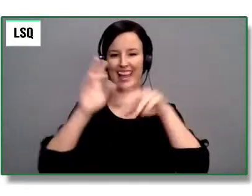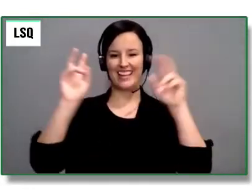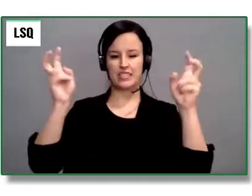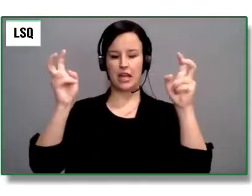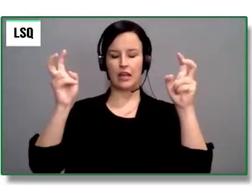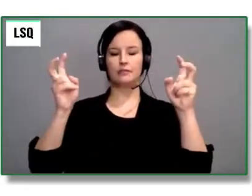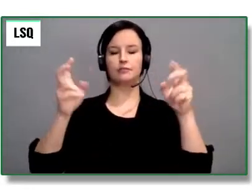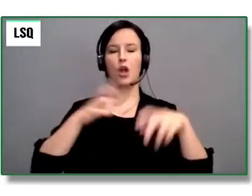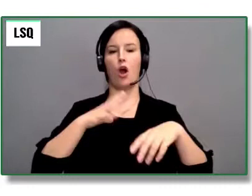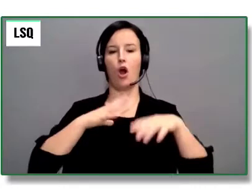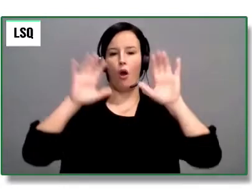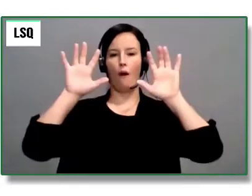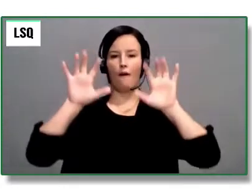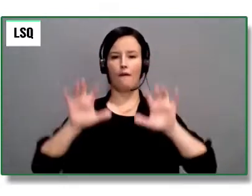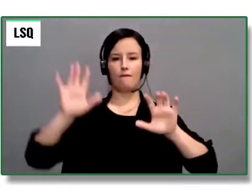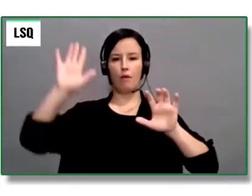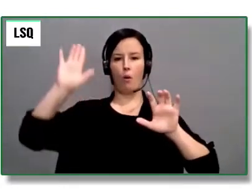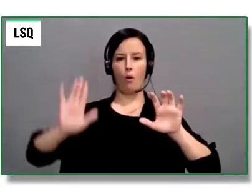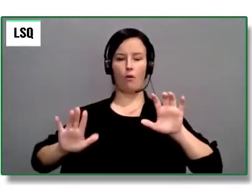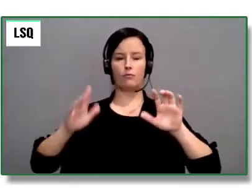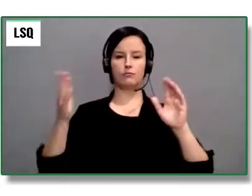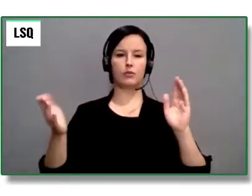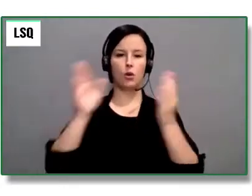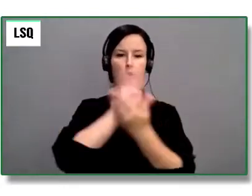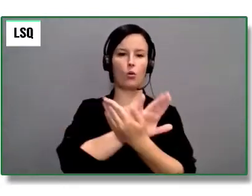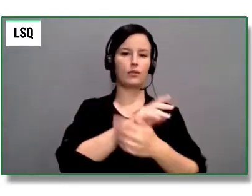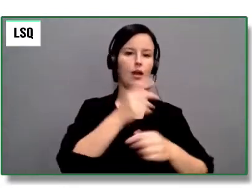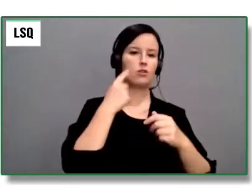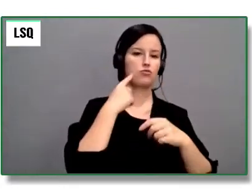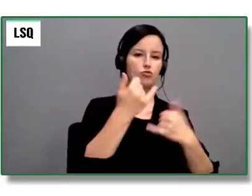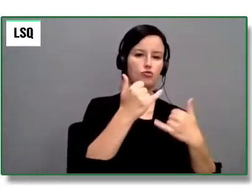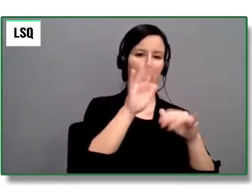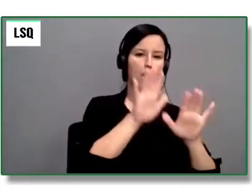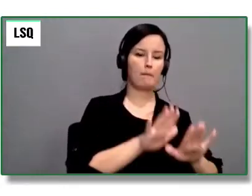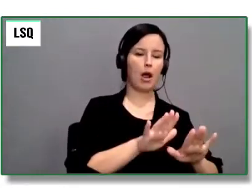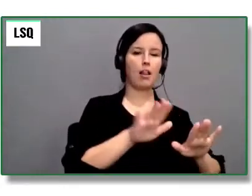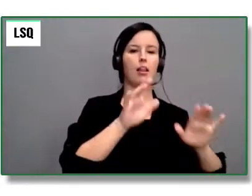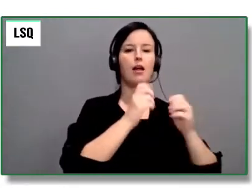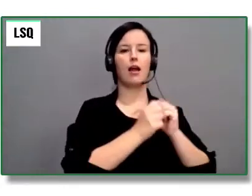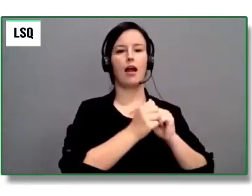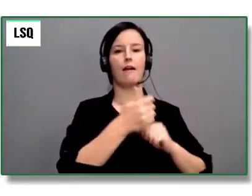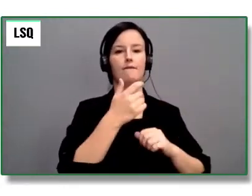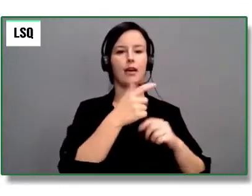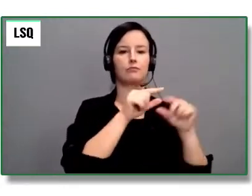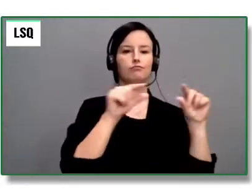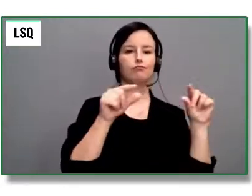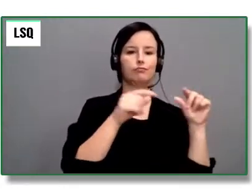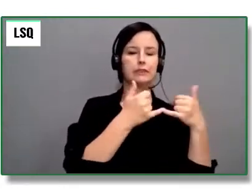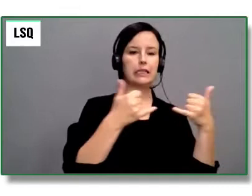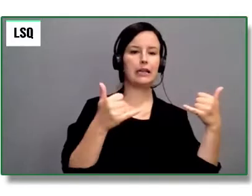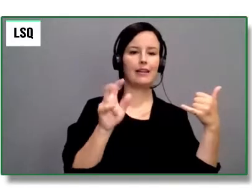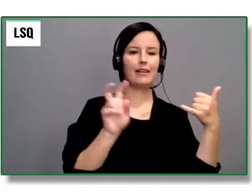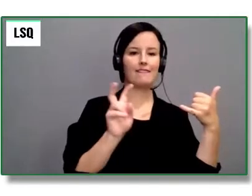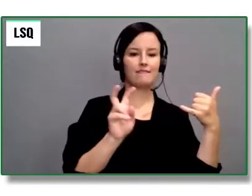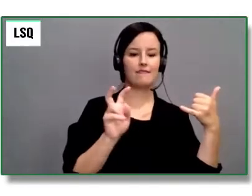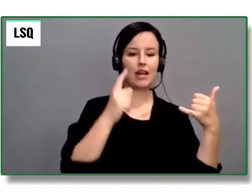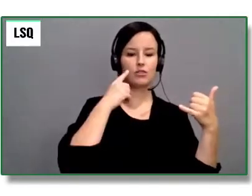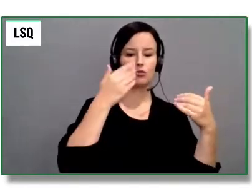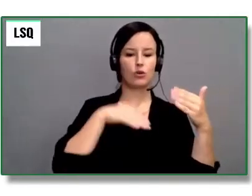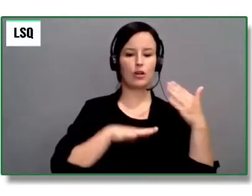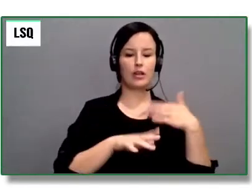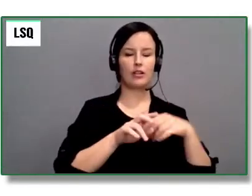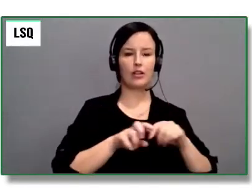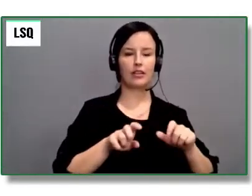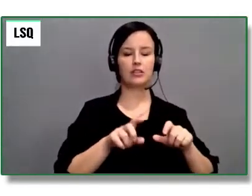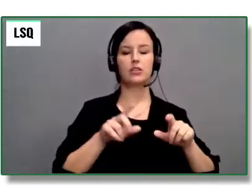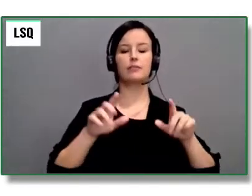fond pâle jaune et à droite, c'est l'inverse du texte jaune pâle sur un fond noir avec une petite ligne horizontale verte sous le texte. Et